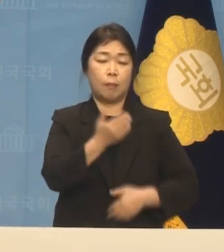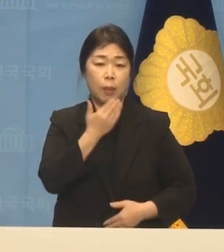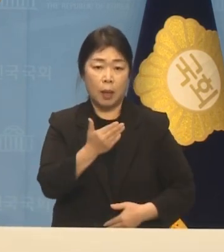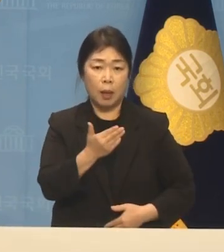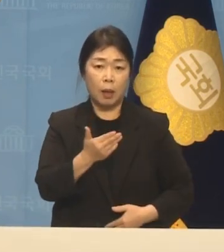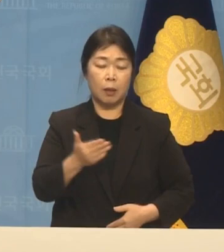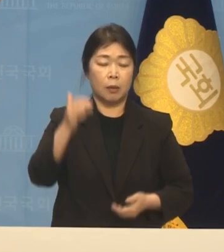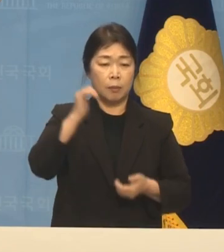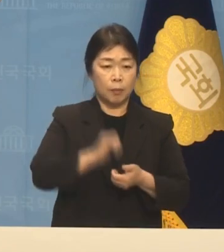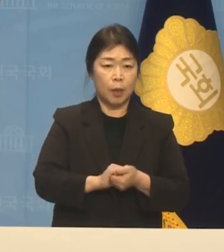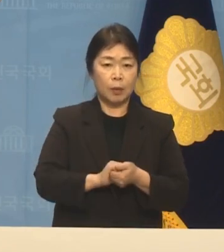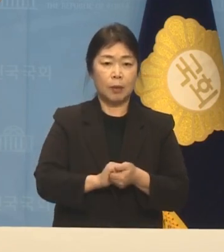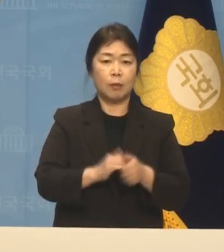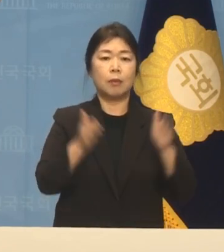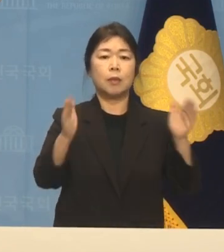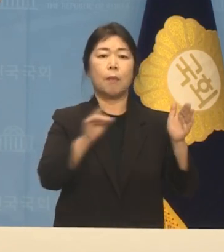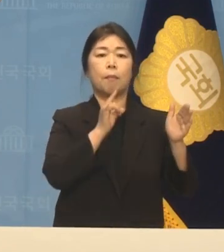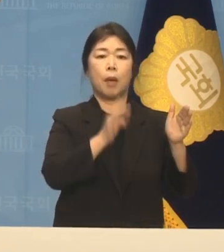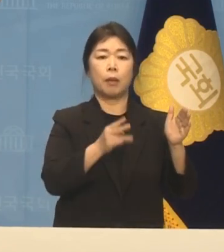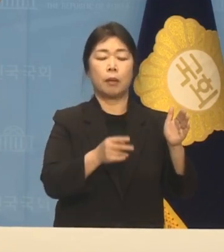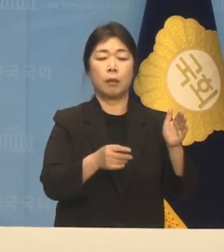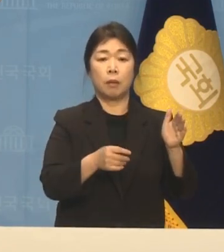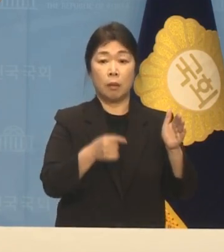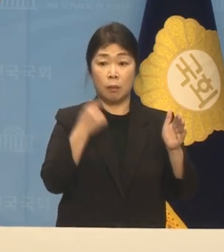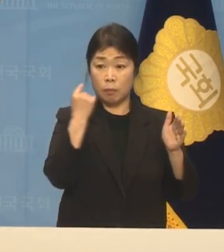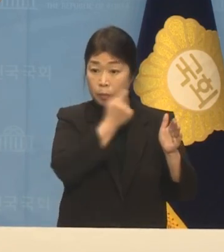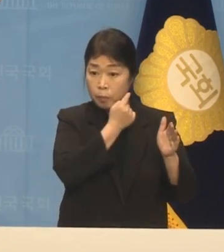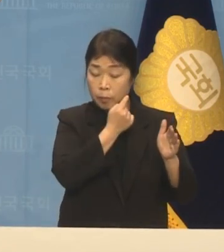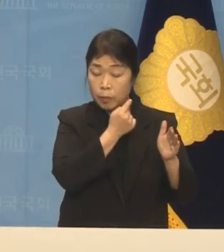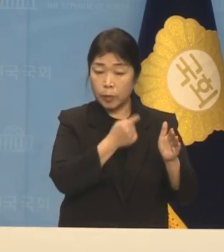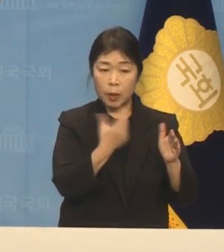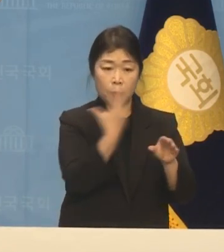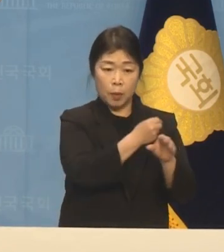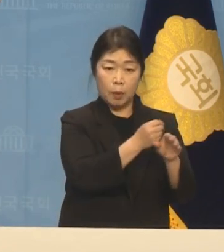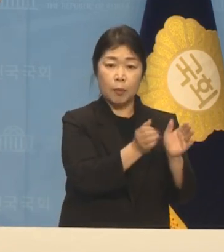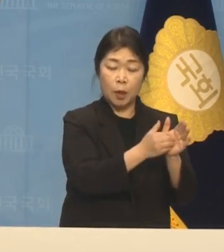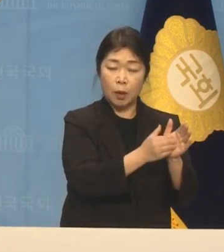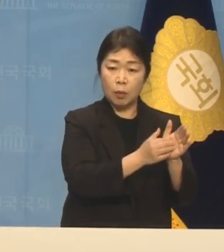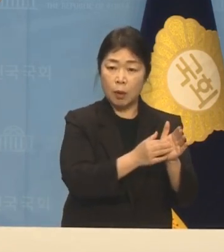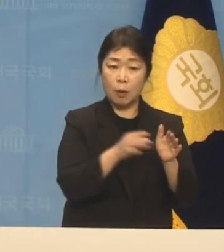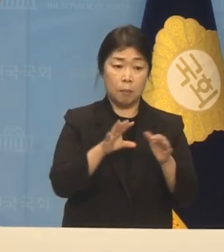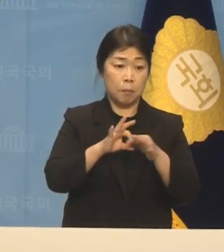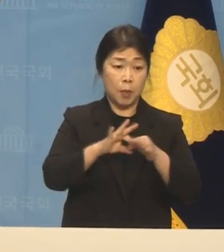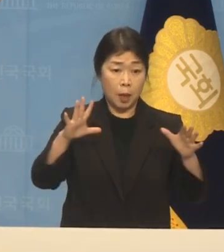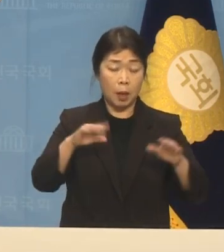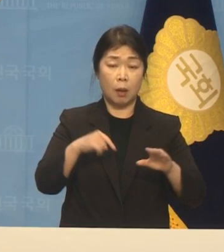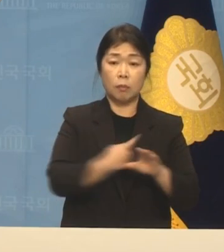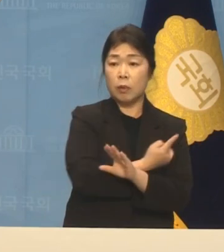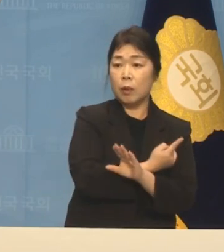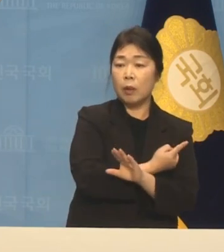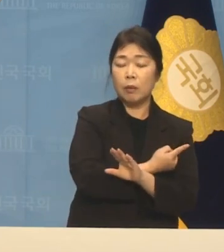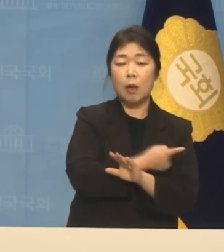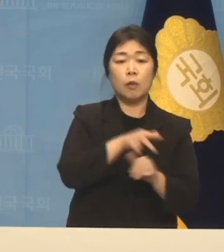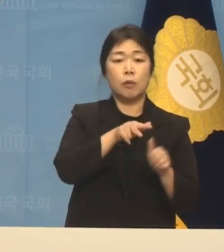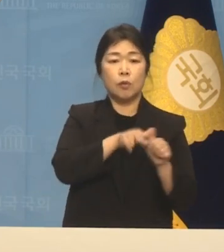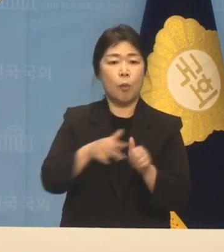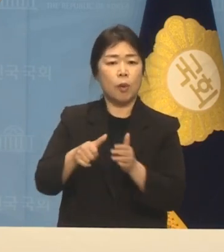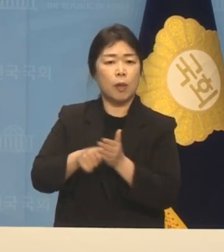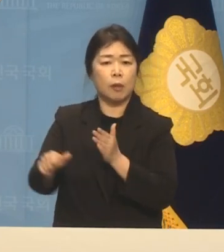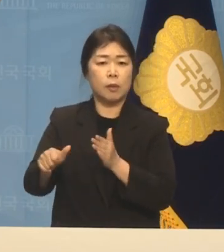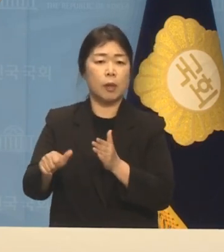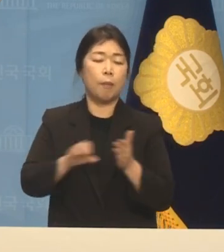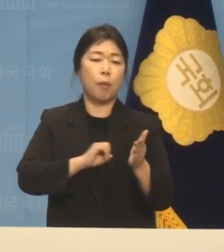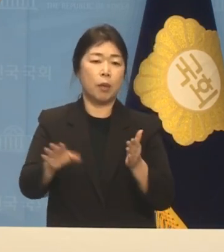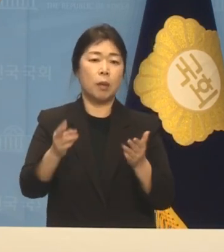자체를 반출하는 경우에도 지체 없이 혐의와 무관한 전자정보는 삭제, 폐기하도록 그 방법을